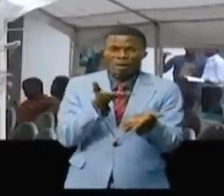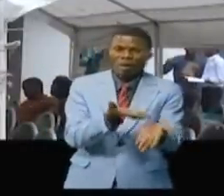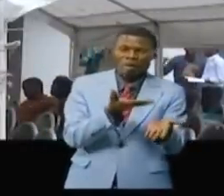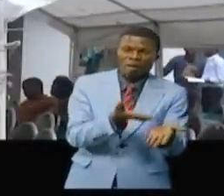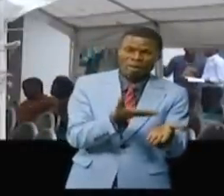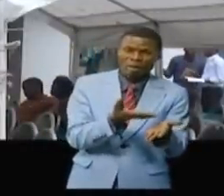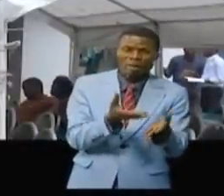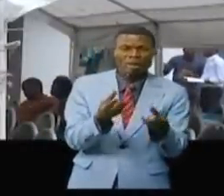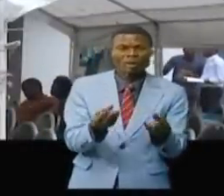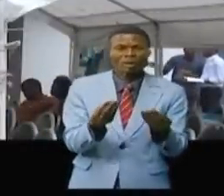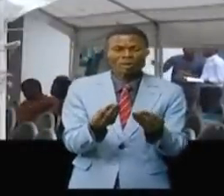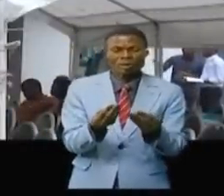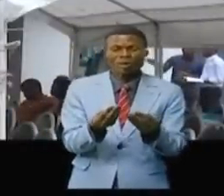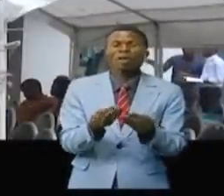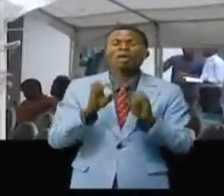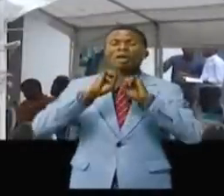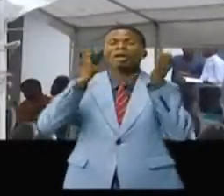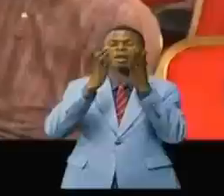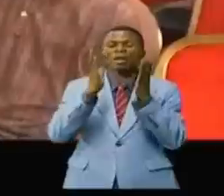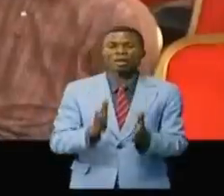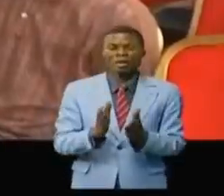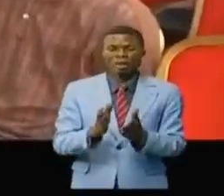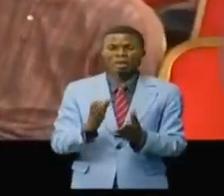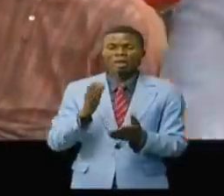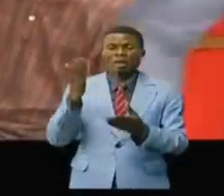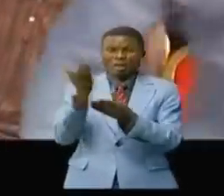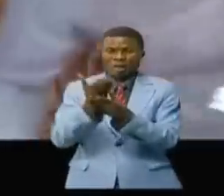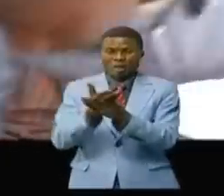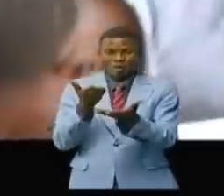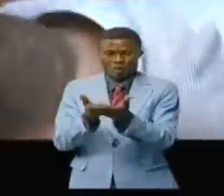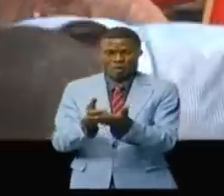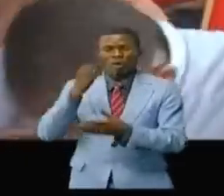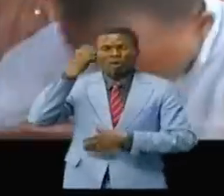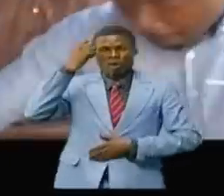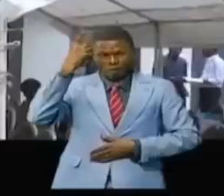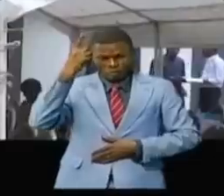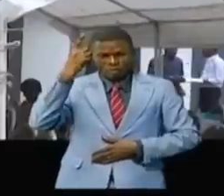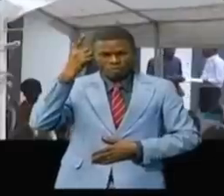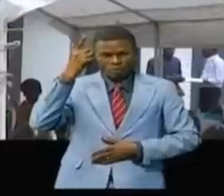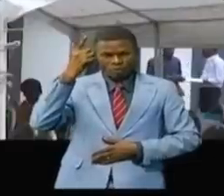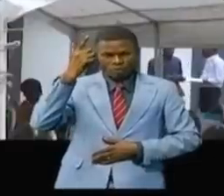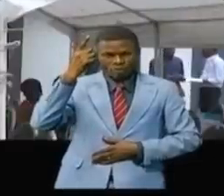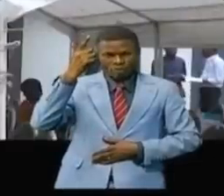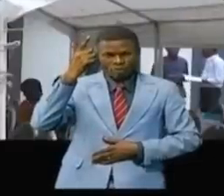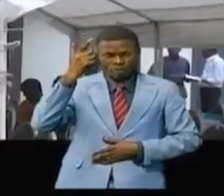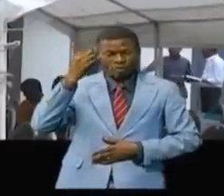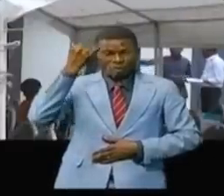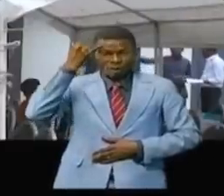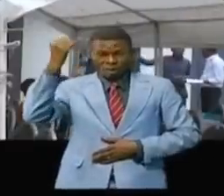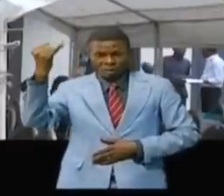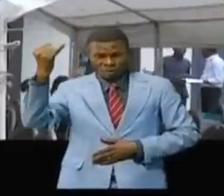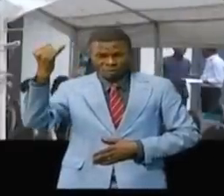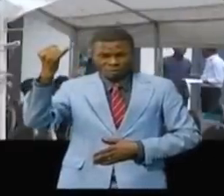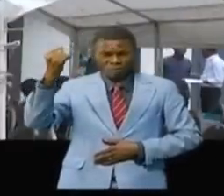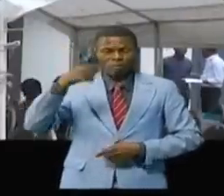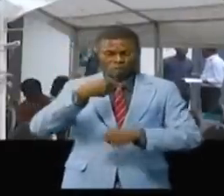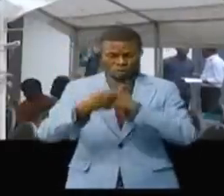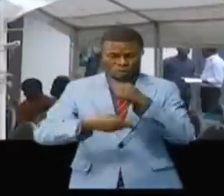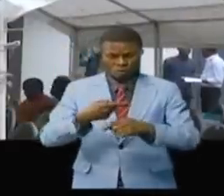les entrepreneurs que quand il y aura des cahiers de charges, qu'ils puissent comprendre ce que la philosophie de